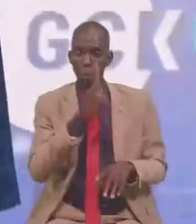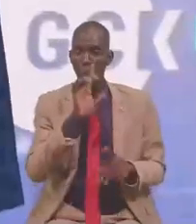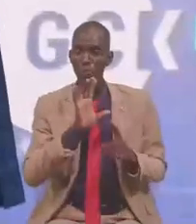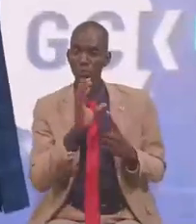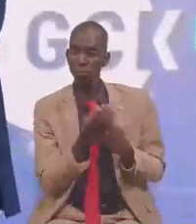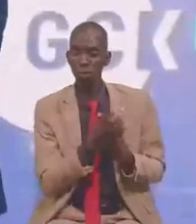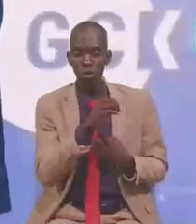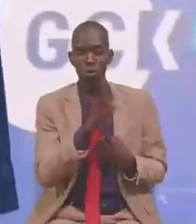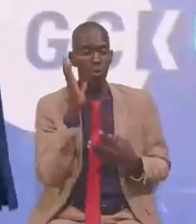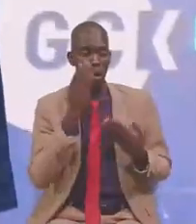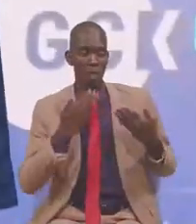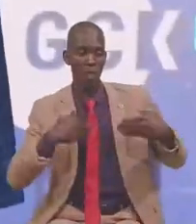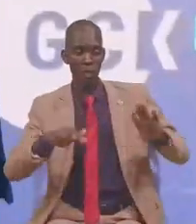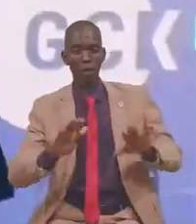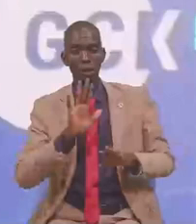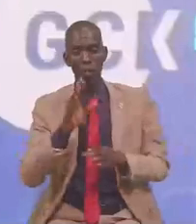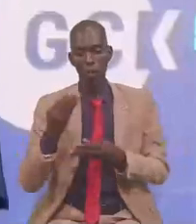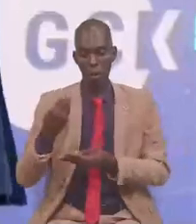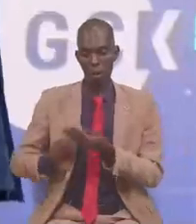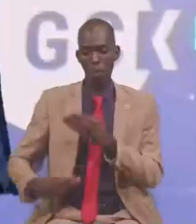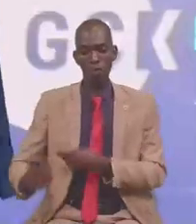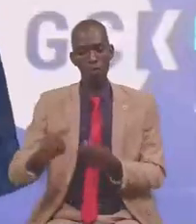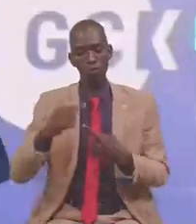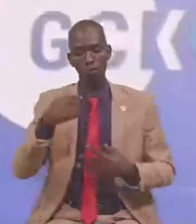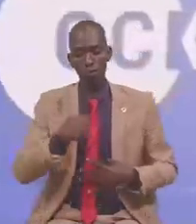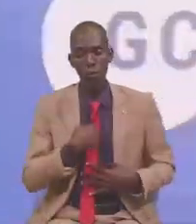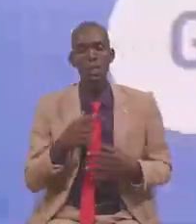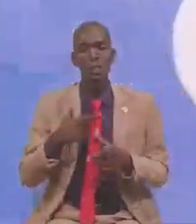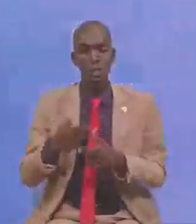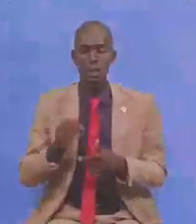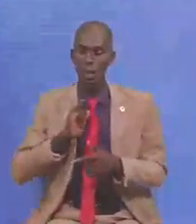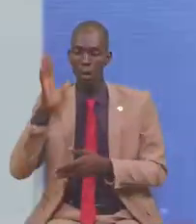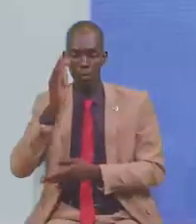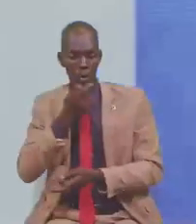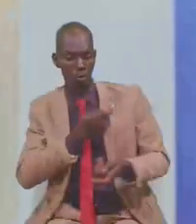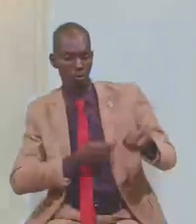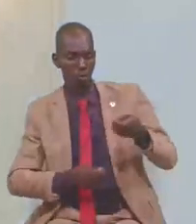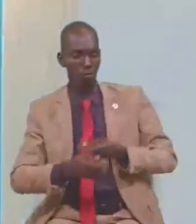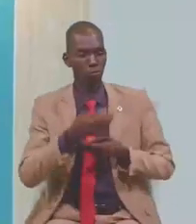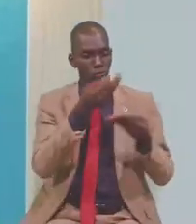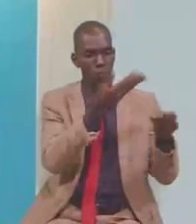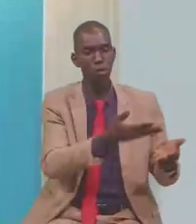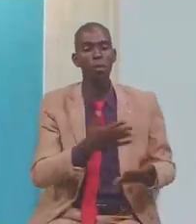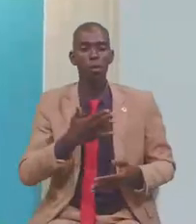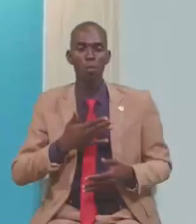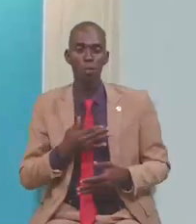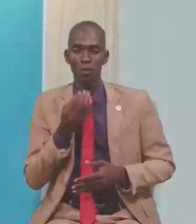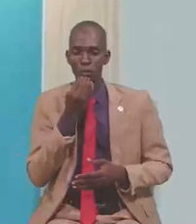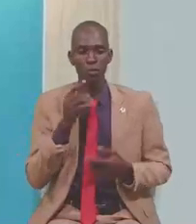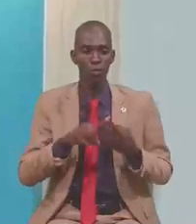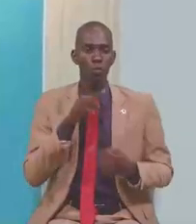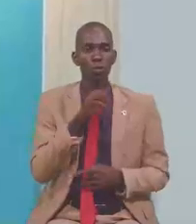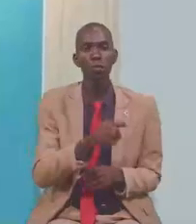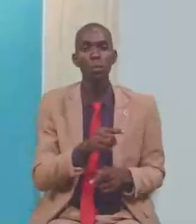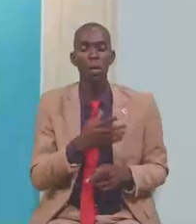me vendes ton droit d'aînesse, et puis je vais alors échanger les lentilles contre